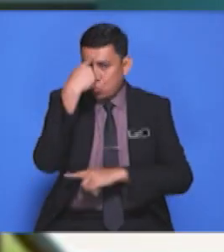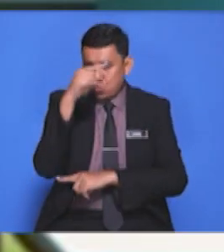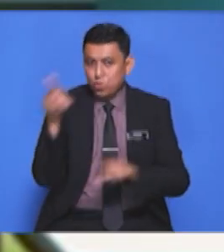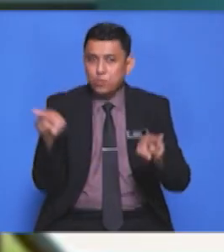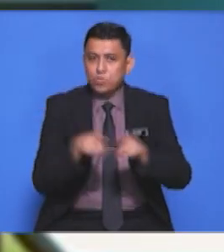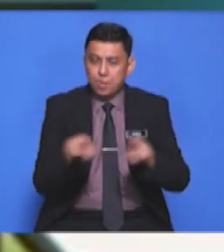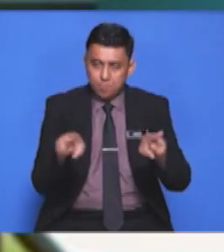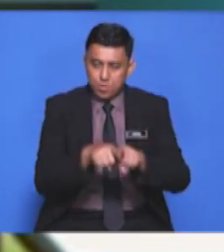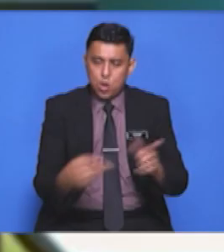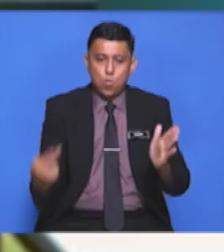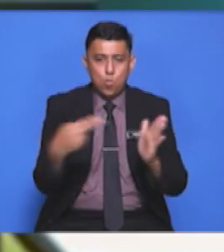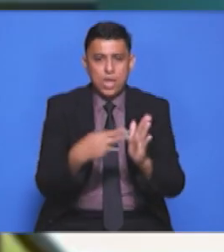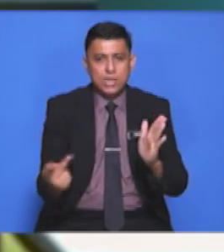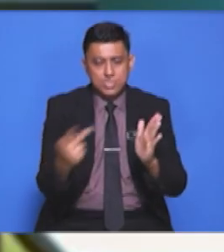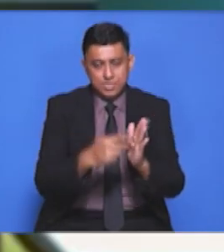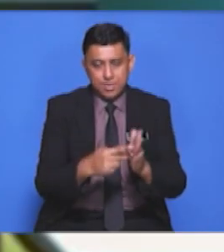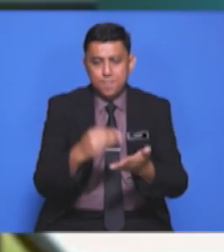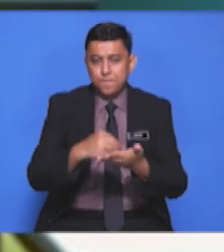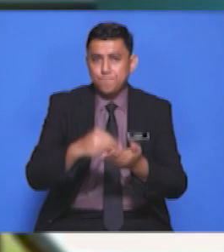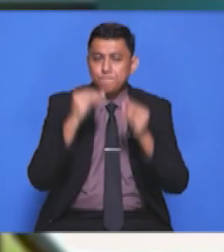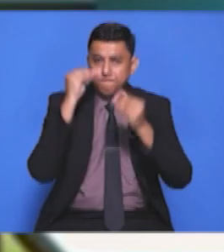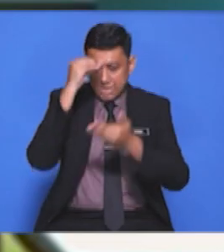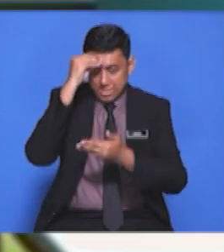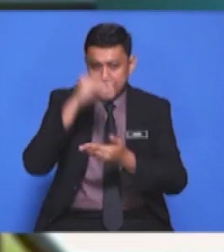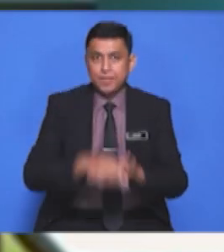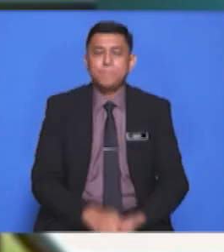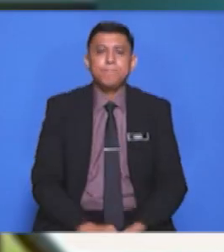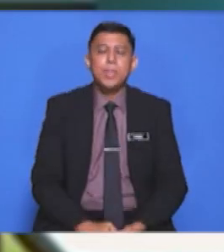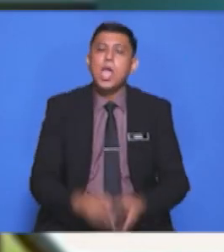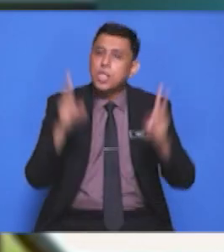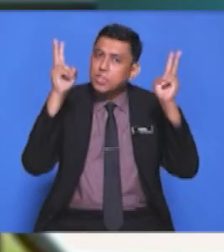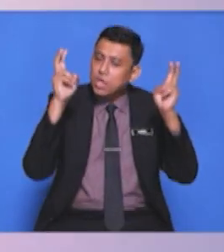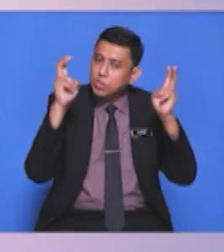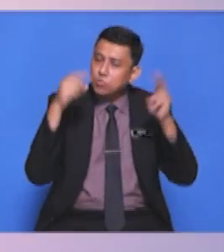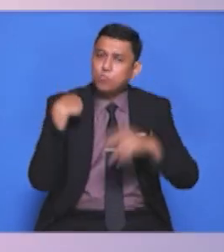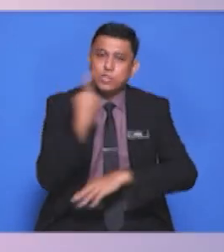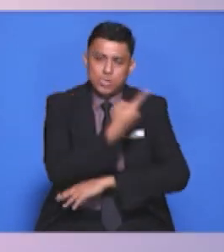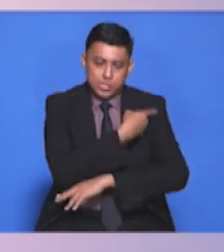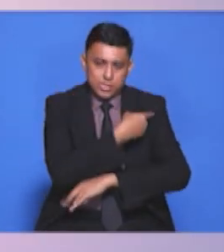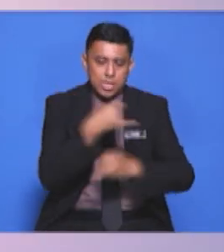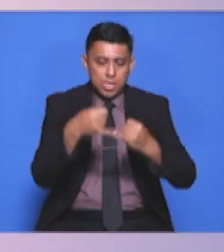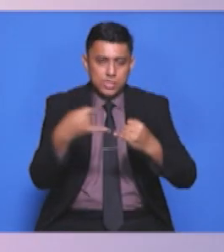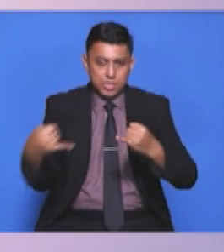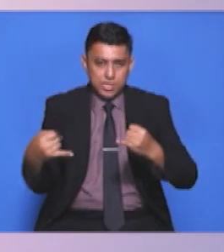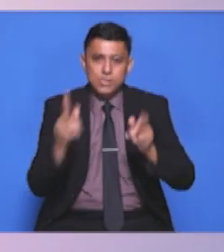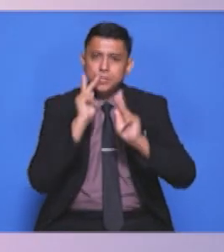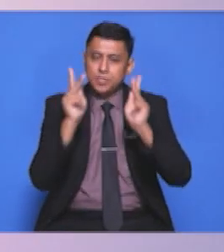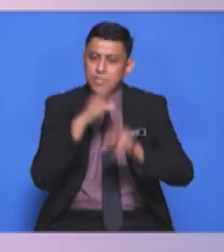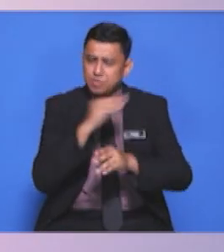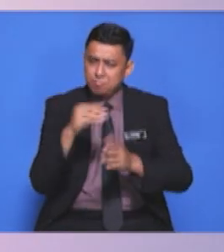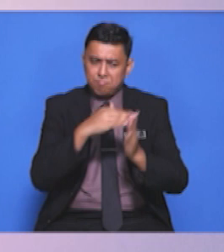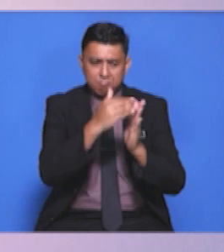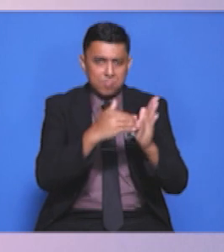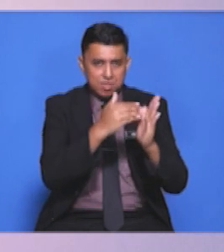mengulang kaji pelajaran tajok pelajaran kita pada hari ini ialah jenis kate dan